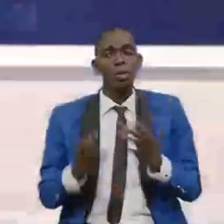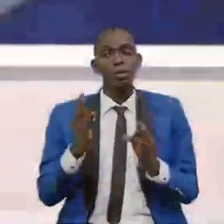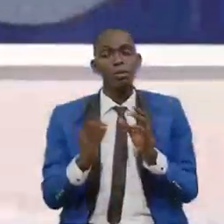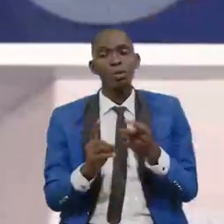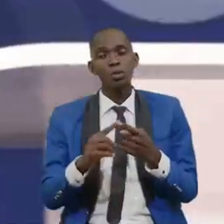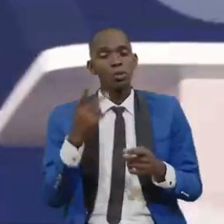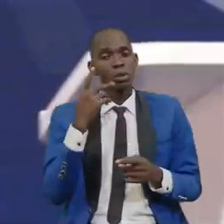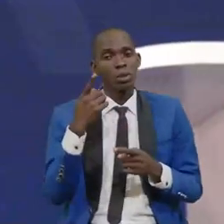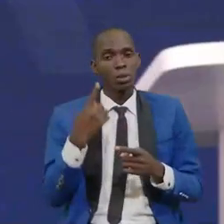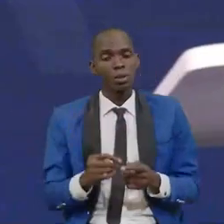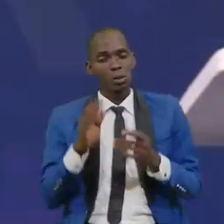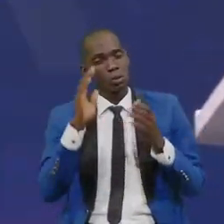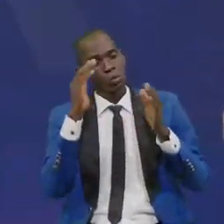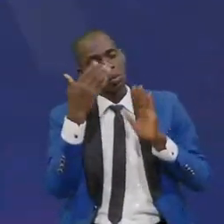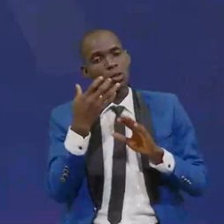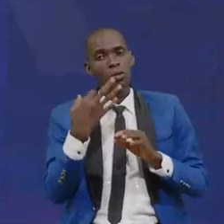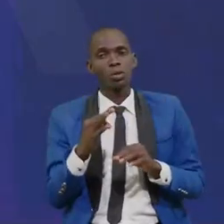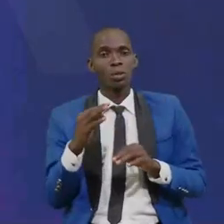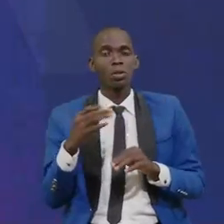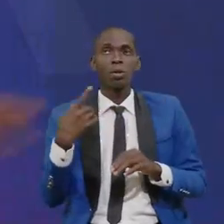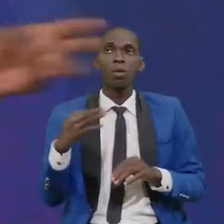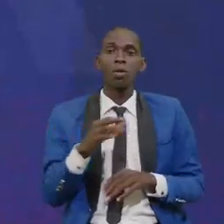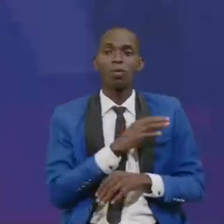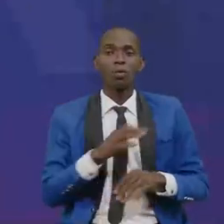Christ et la compagnie de Christ à tout moment,